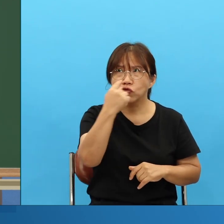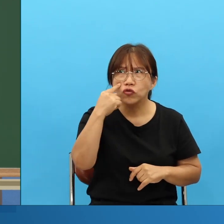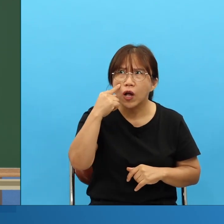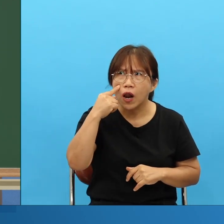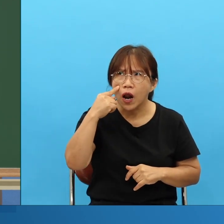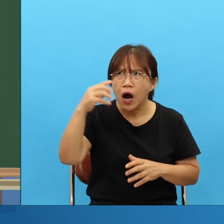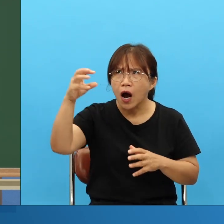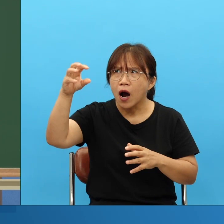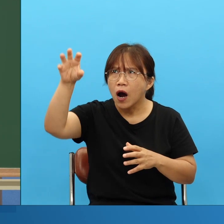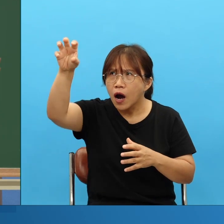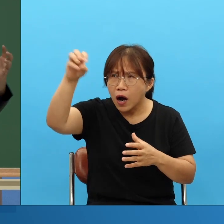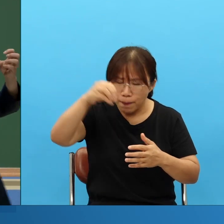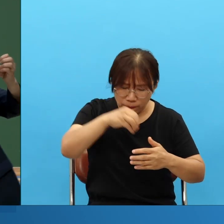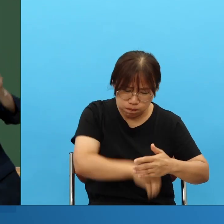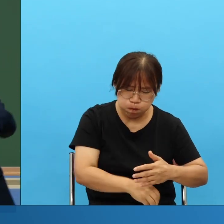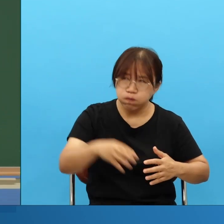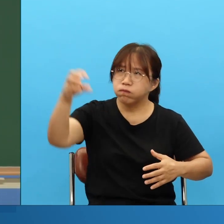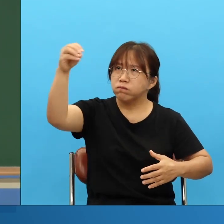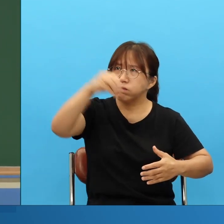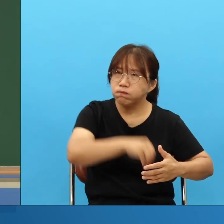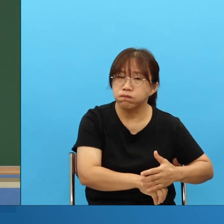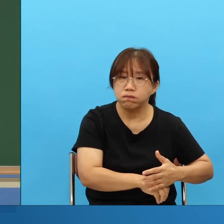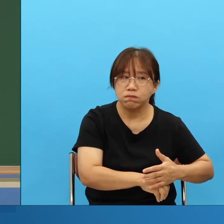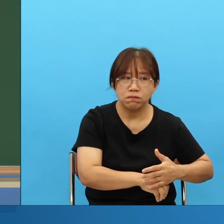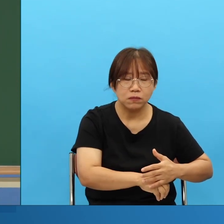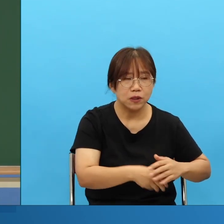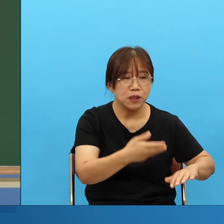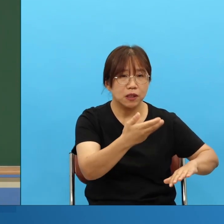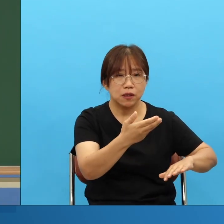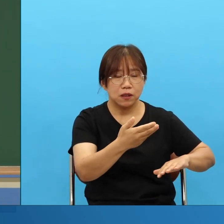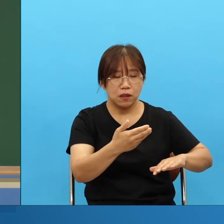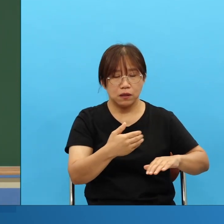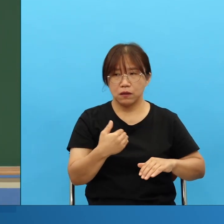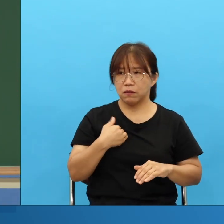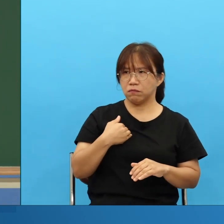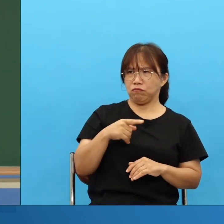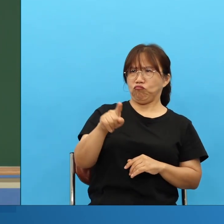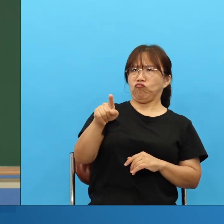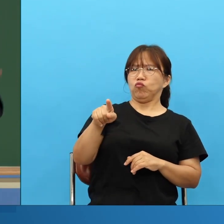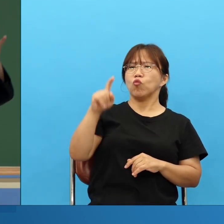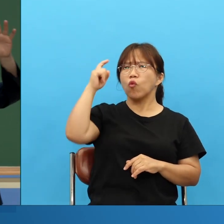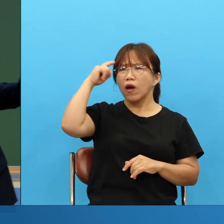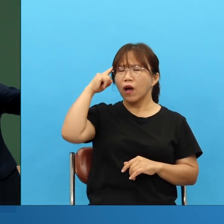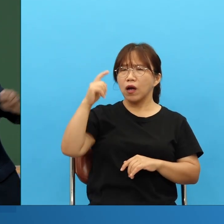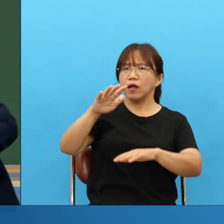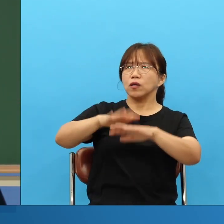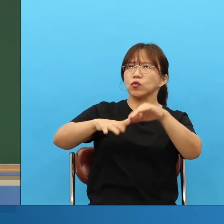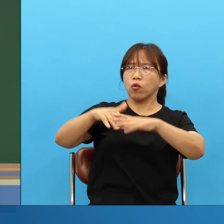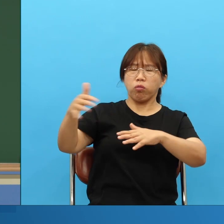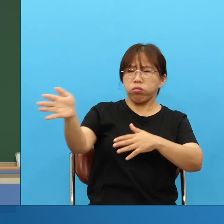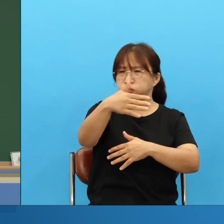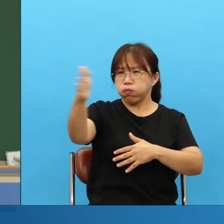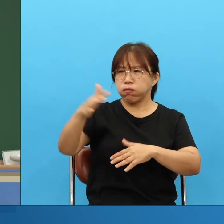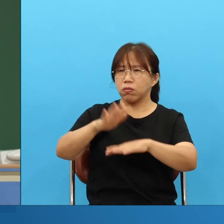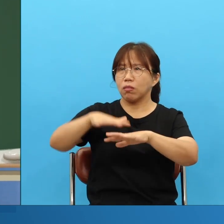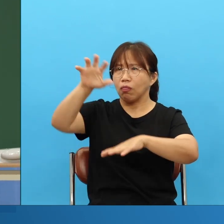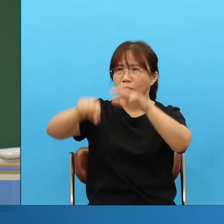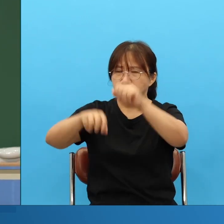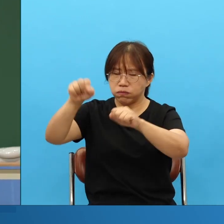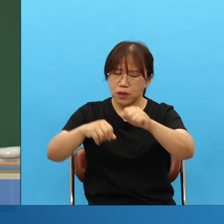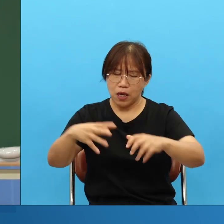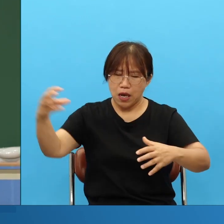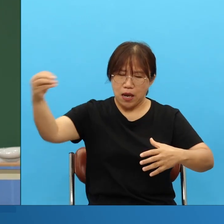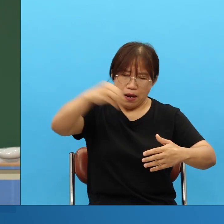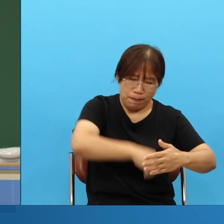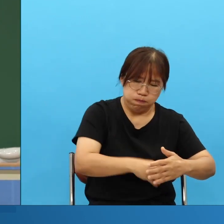가방에 넣는 거야. 옆에서 보면 허공을 휘젓는 거죠. 본인은 뭔가를 잡아서 가방에 넣어서 자크를